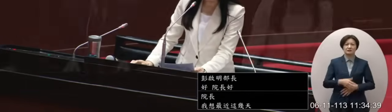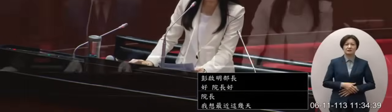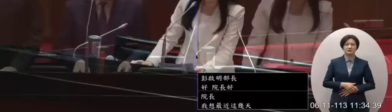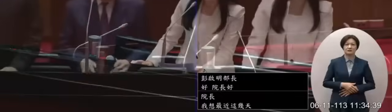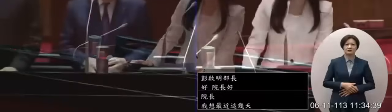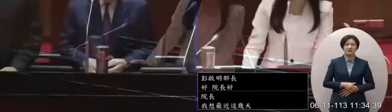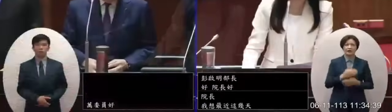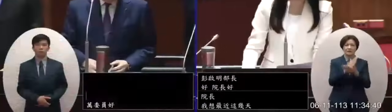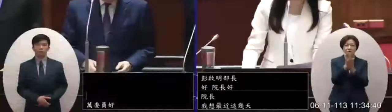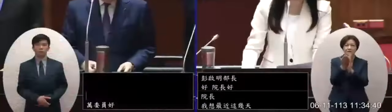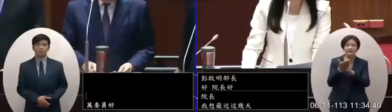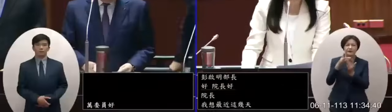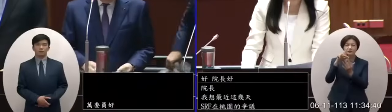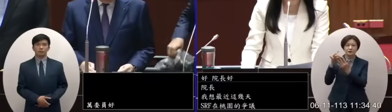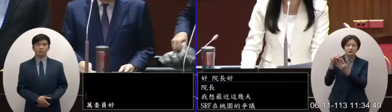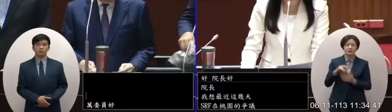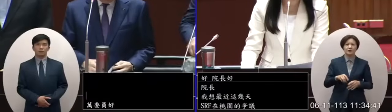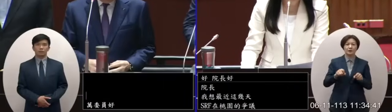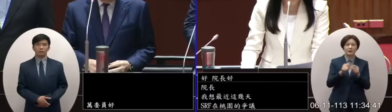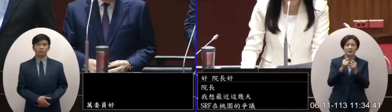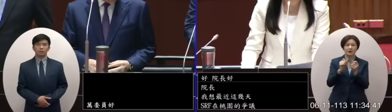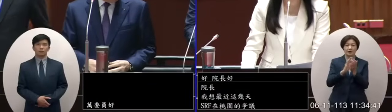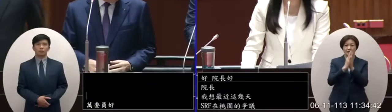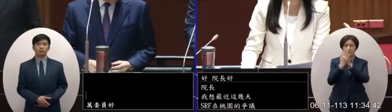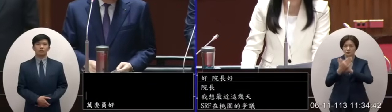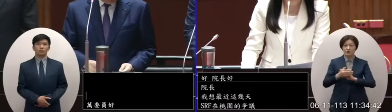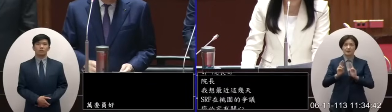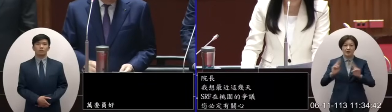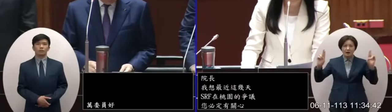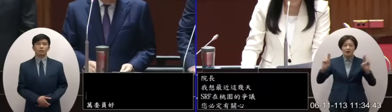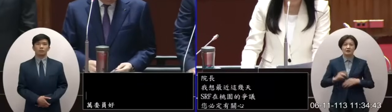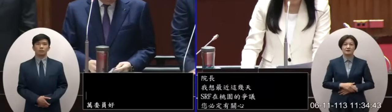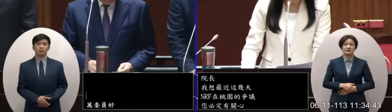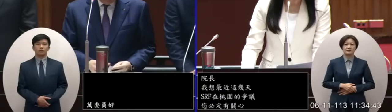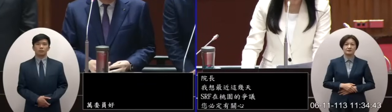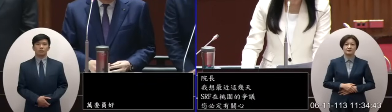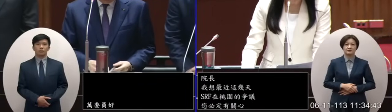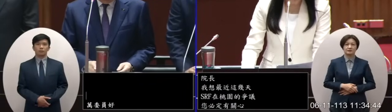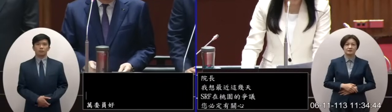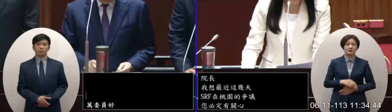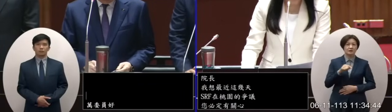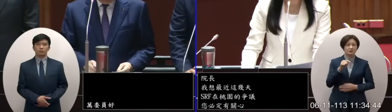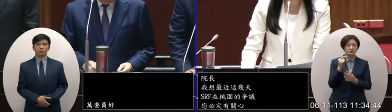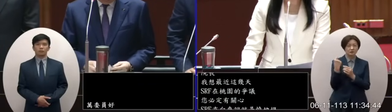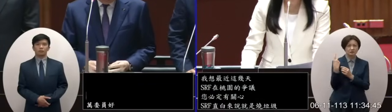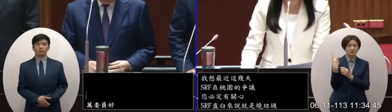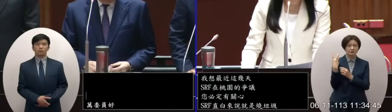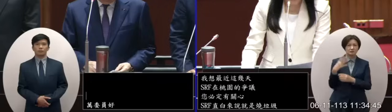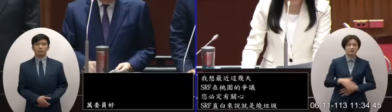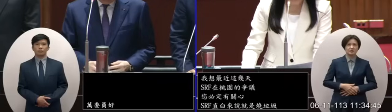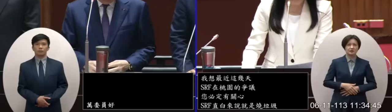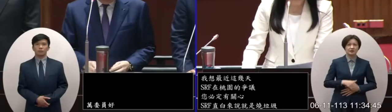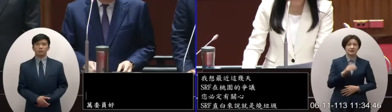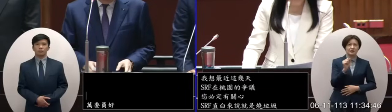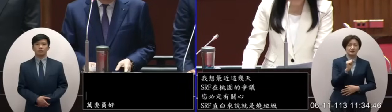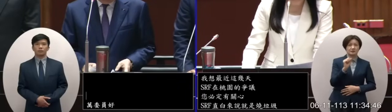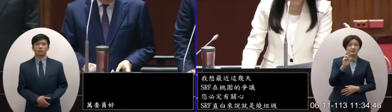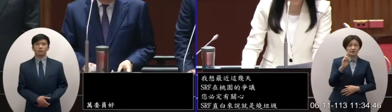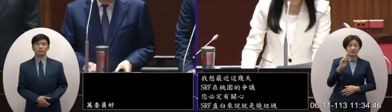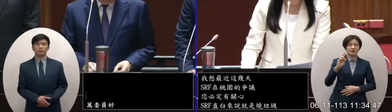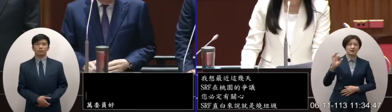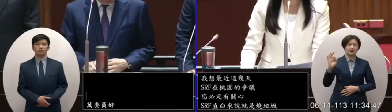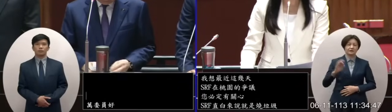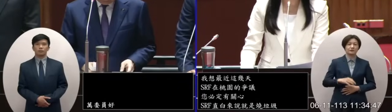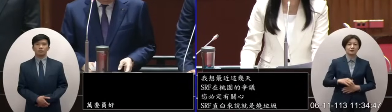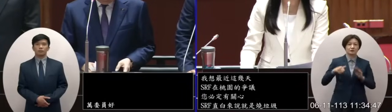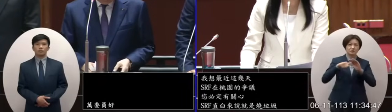过筛检分类破碎，再制成发电效率较高的燃料那但是这几天这三家 SRF 厂商进入桃